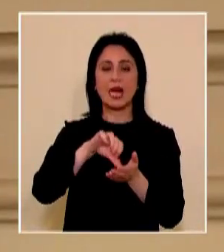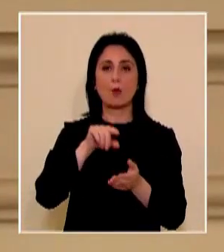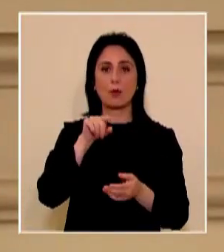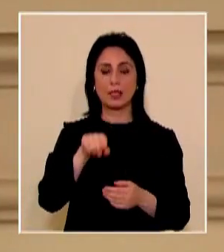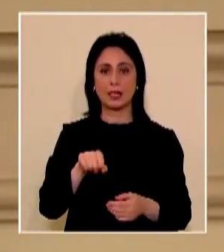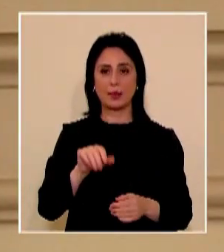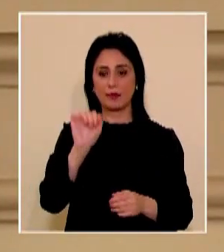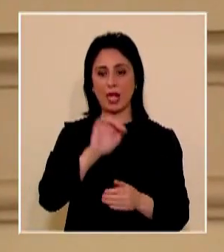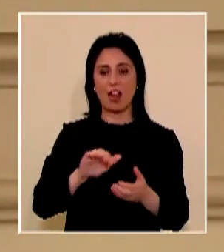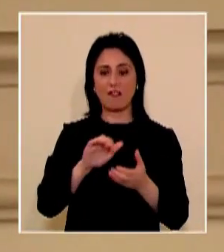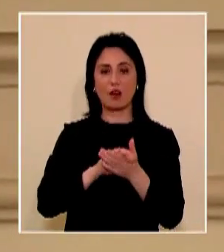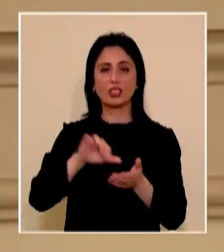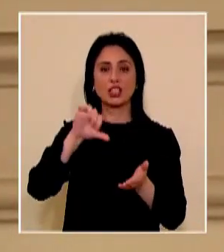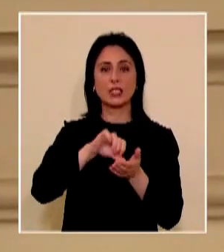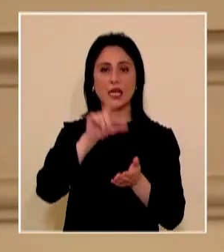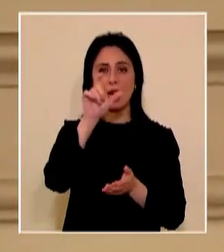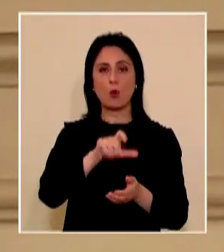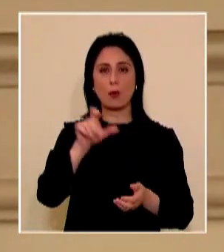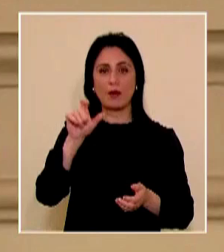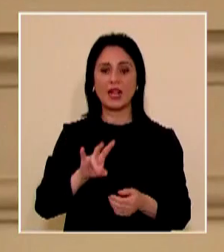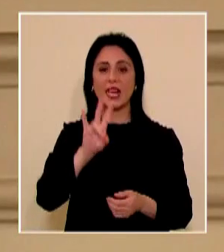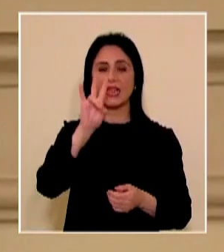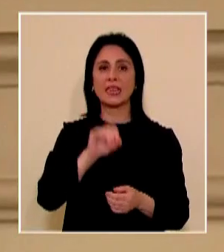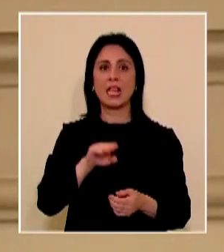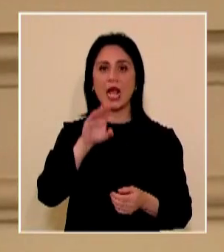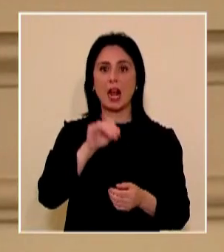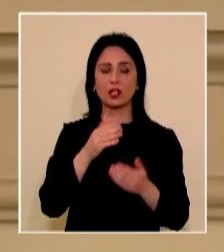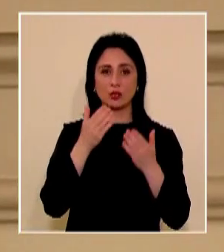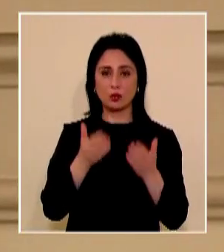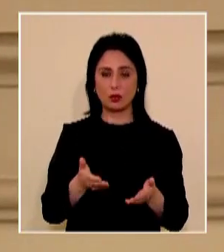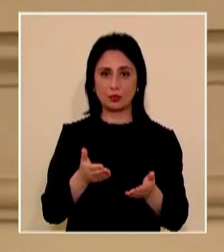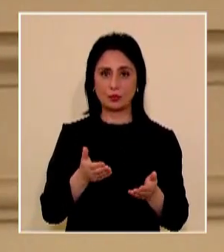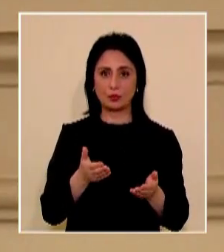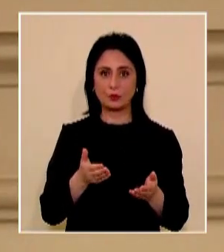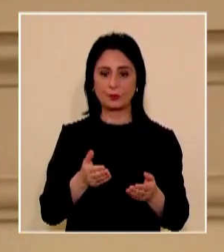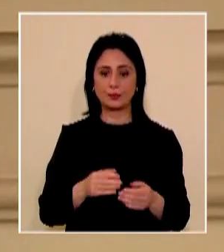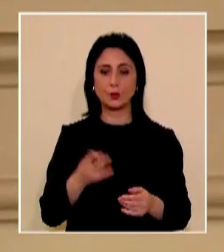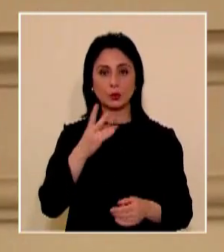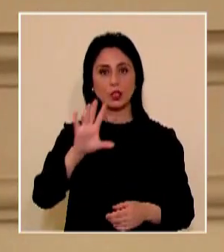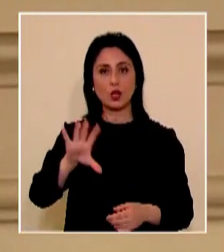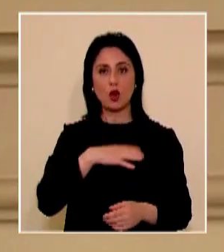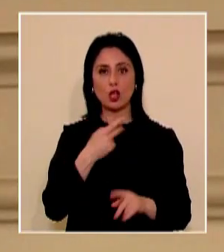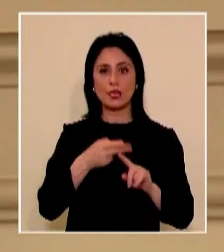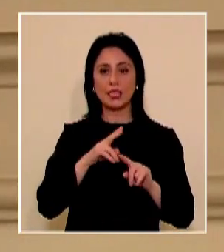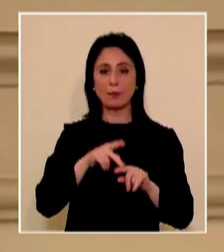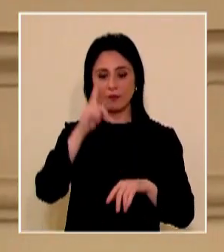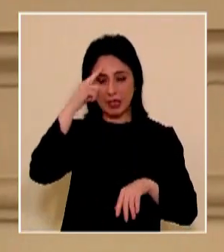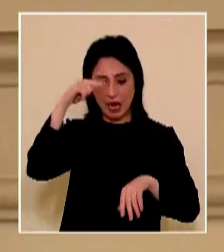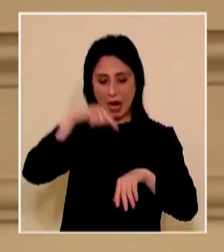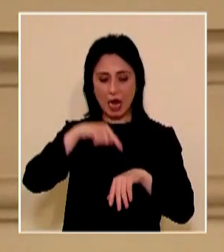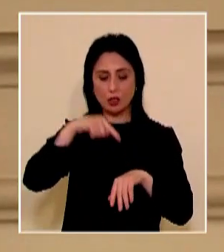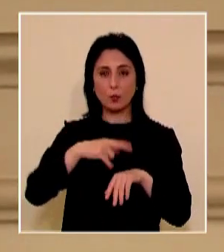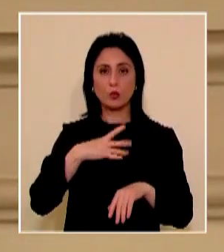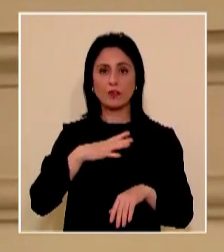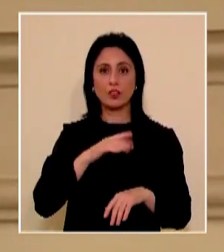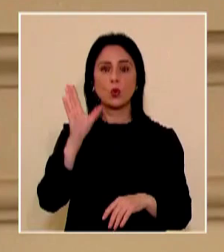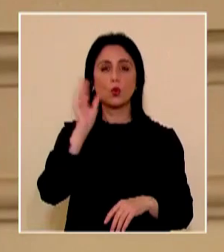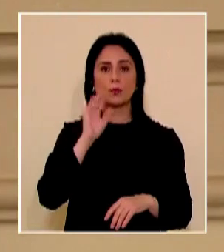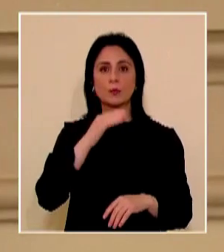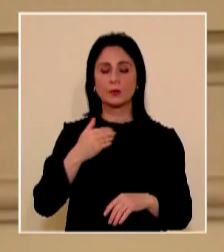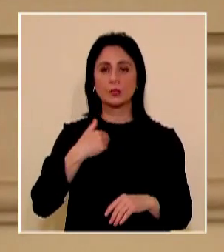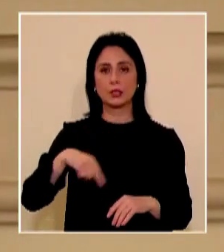państw NATO powinni to zobaczyć na własne oczy, żeby mieć świadomość, o czym rozmawiamy, kiedy mówimy,